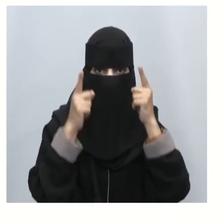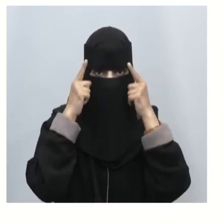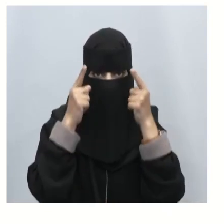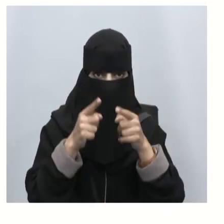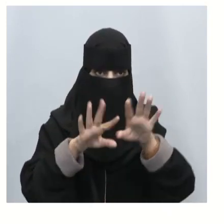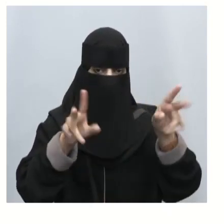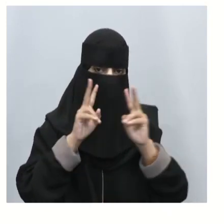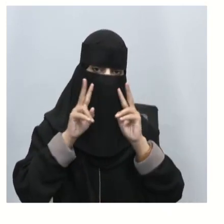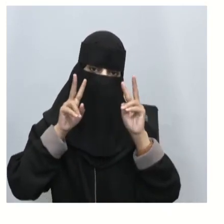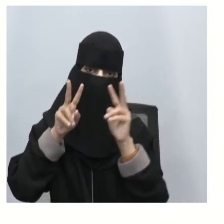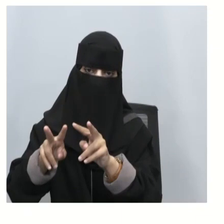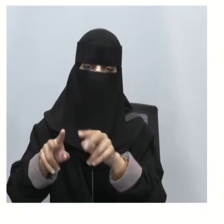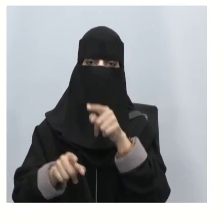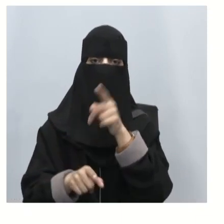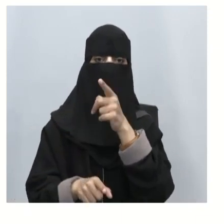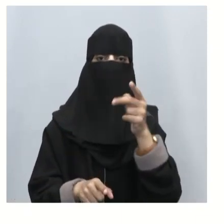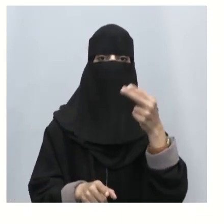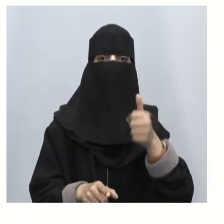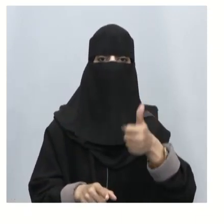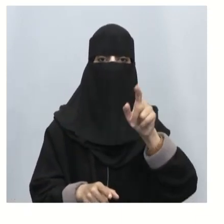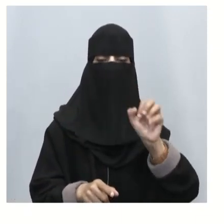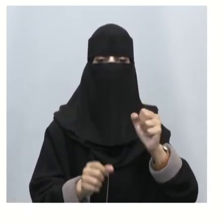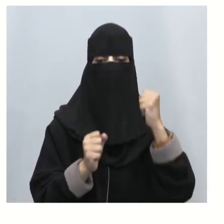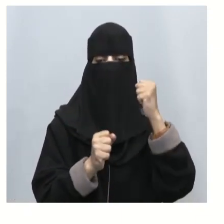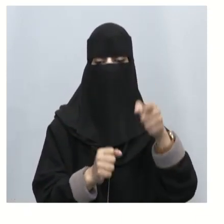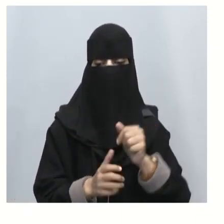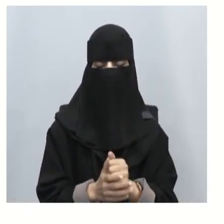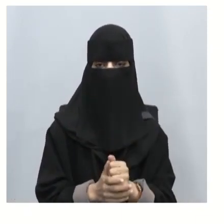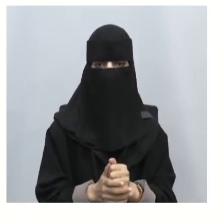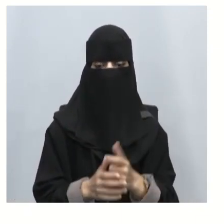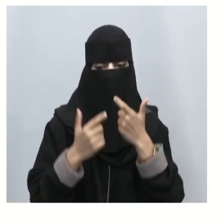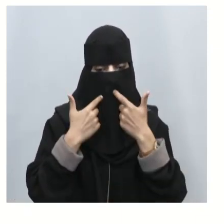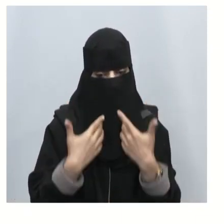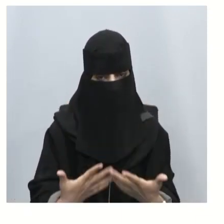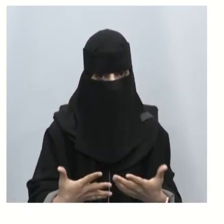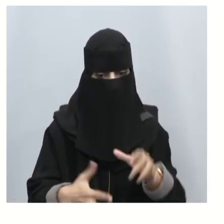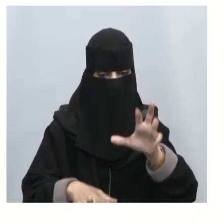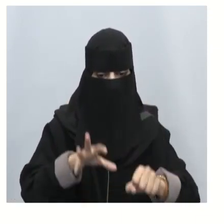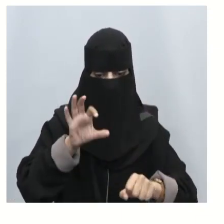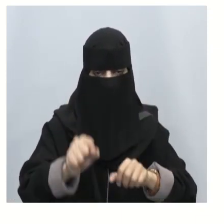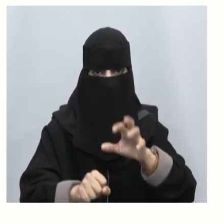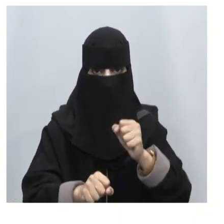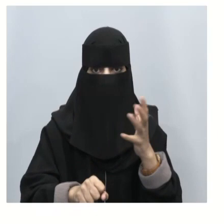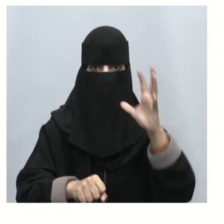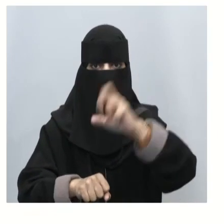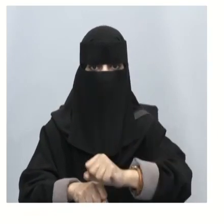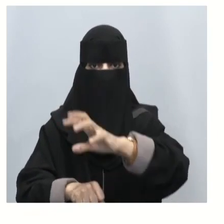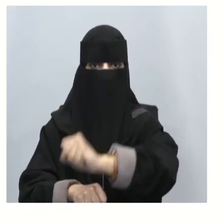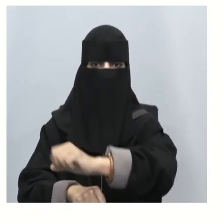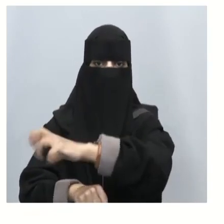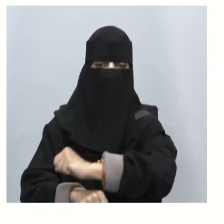اظهروا قوه هذه الدوله ايضا بسطوا سلطتهم على املاك الدوله الامويه السابقه